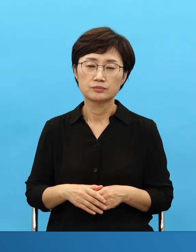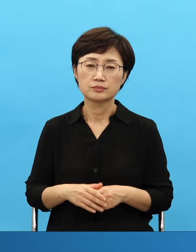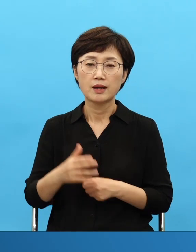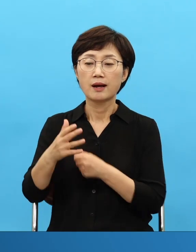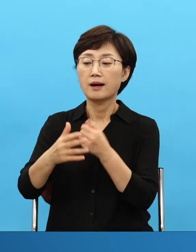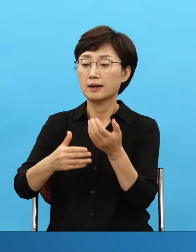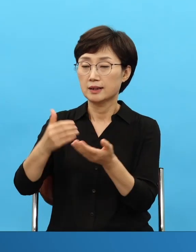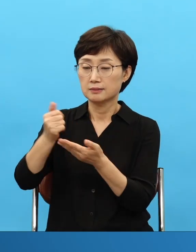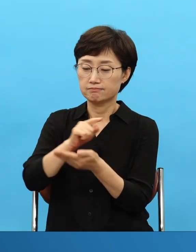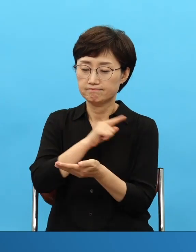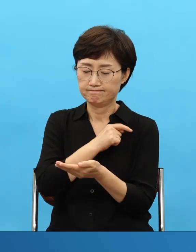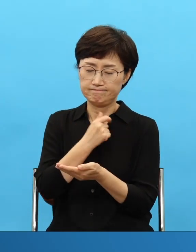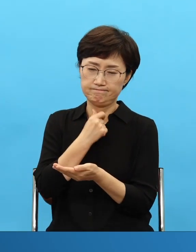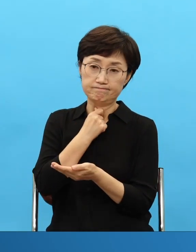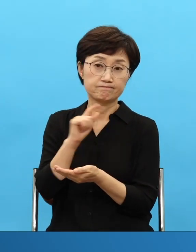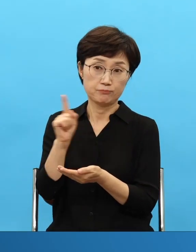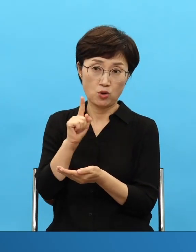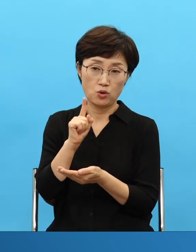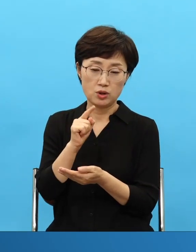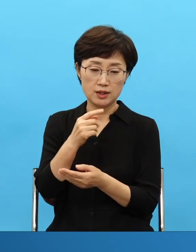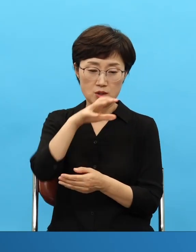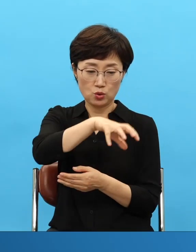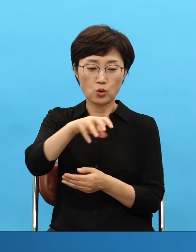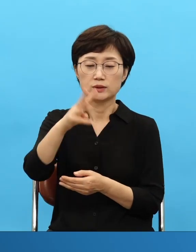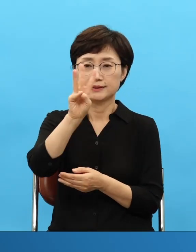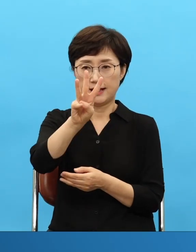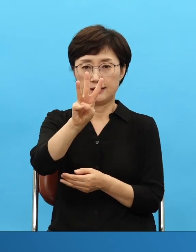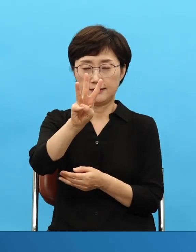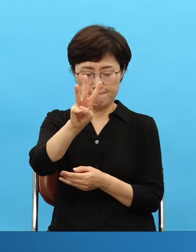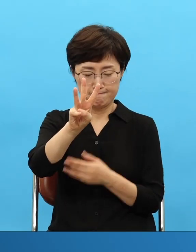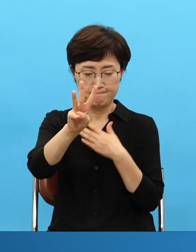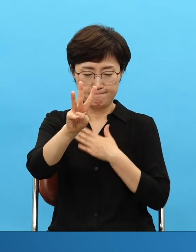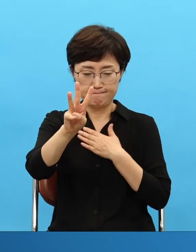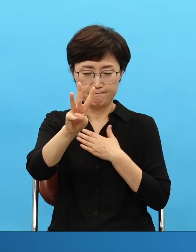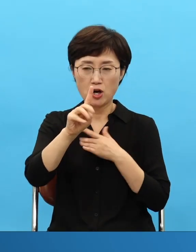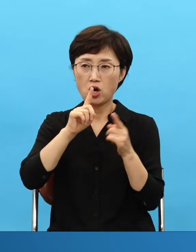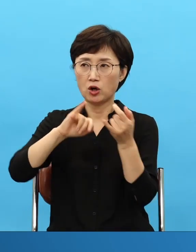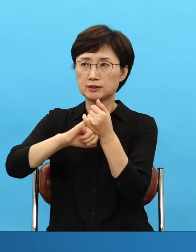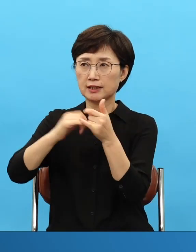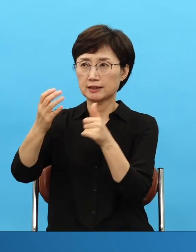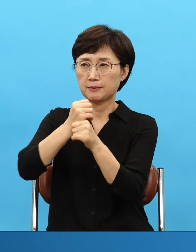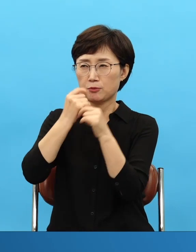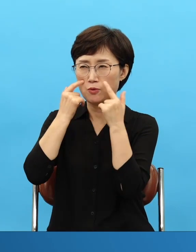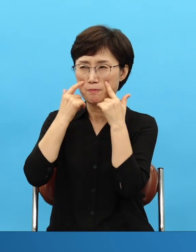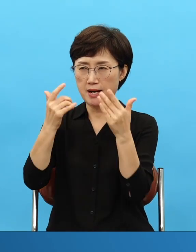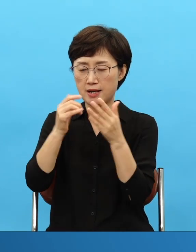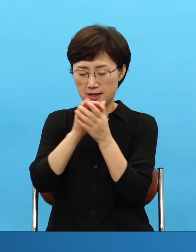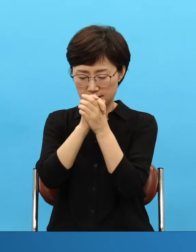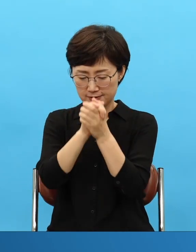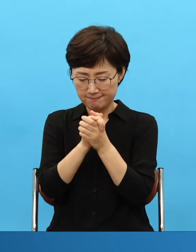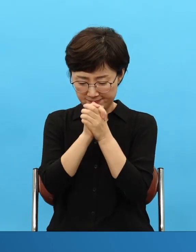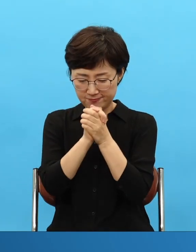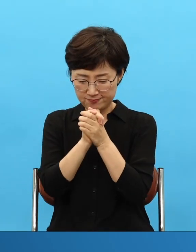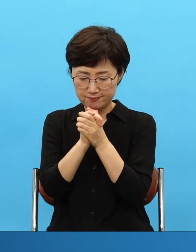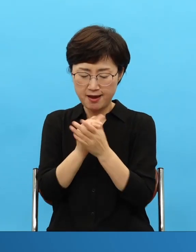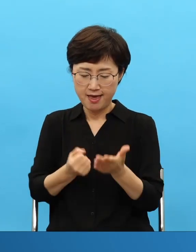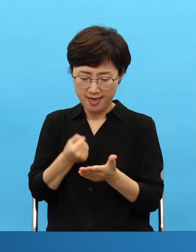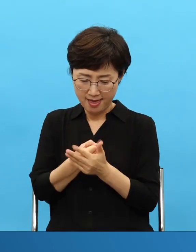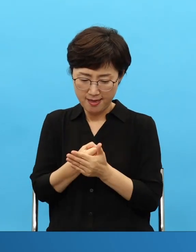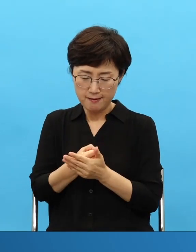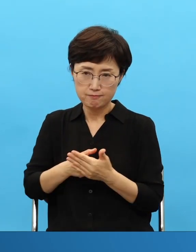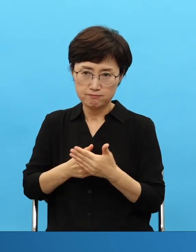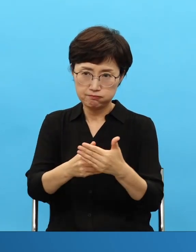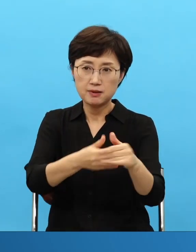하나님이 가장 원하시는 세 가지 뜰을 향해 정확한 언약 속에서 기도로 나의 24망대를 세우는 응답